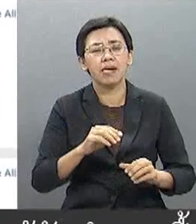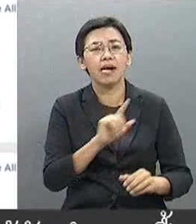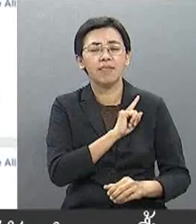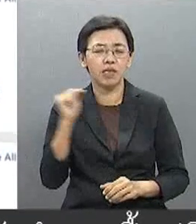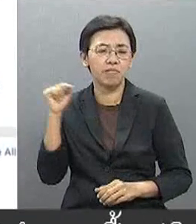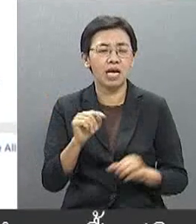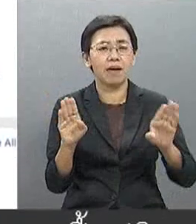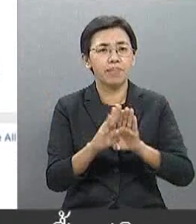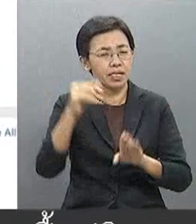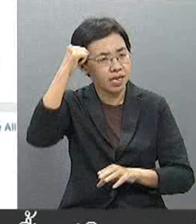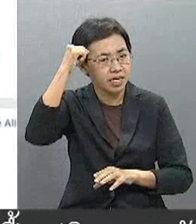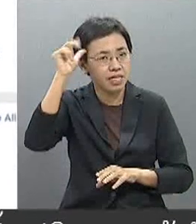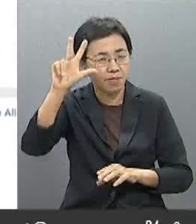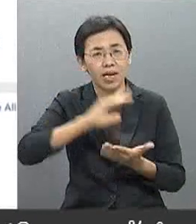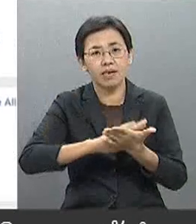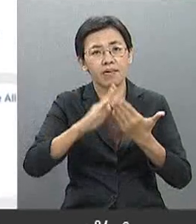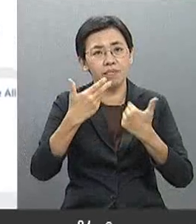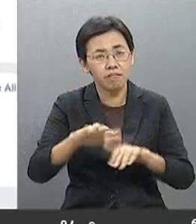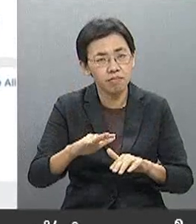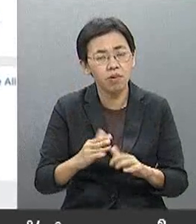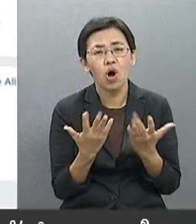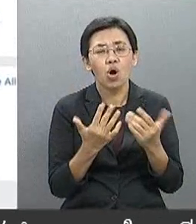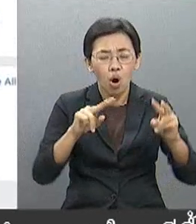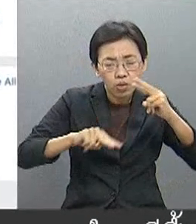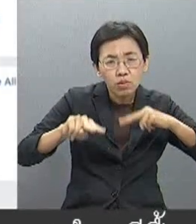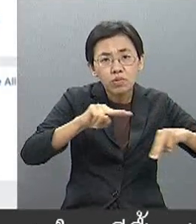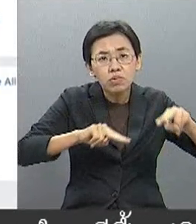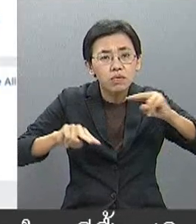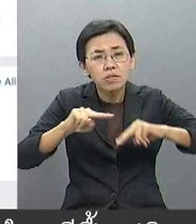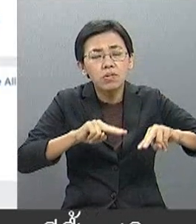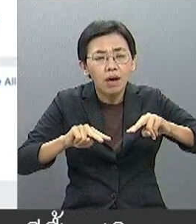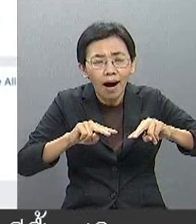า3วันแล้วแต่จะมีการกวดขันผู้ประกอบการส่งเจ้าหน้า